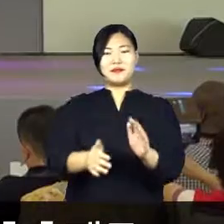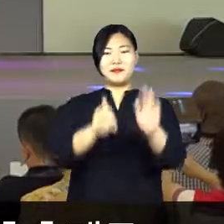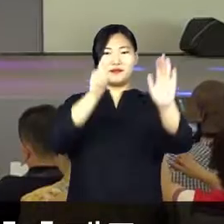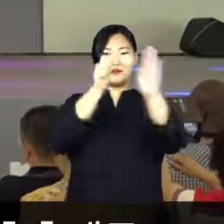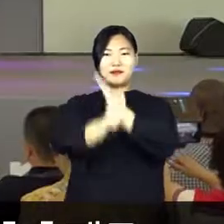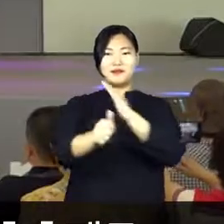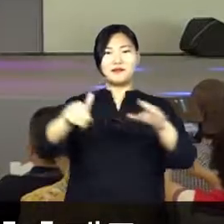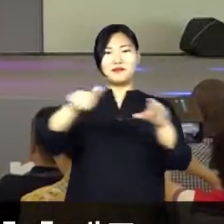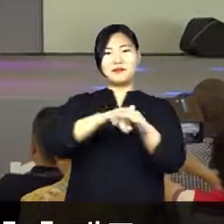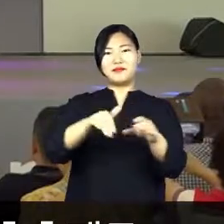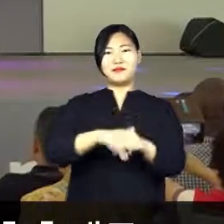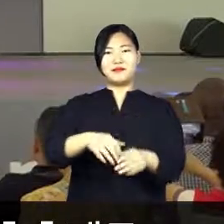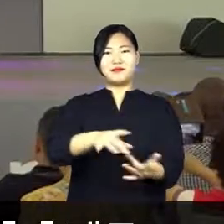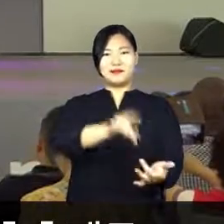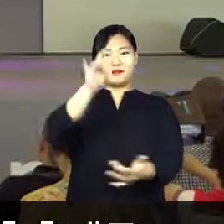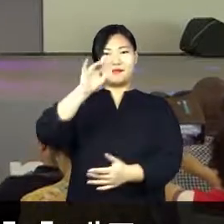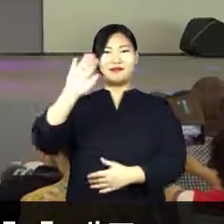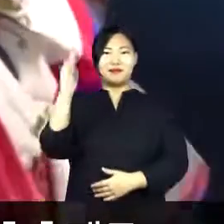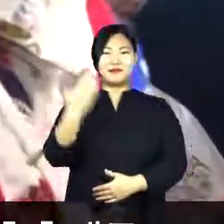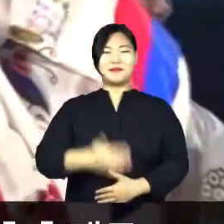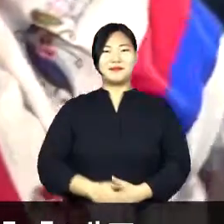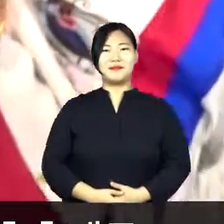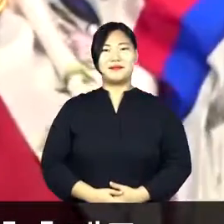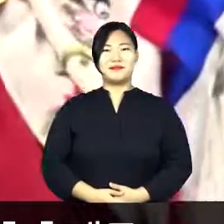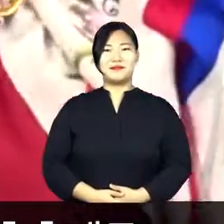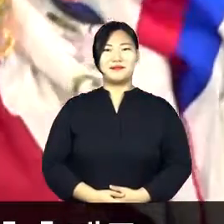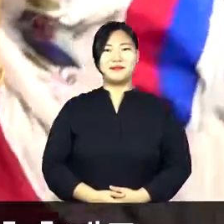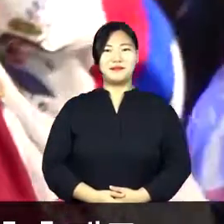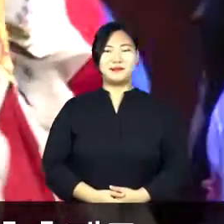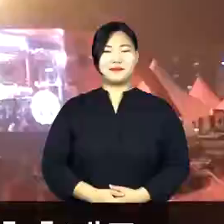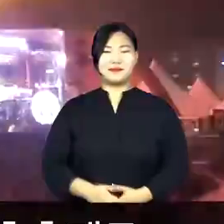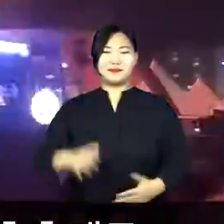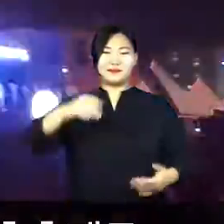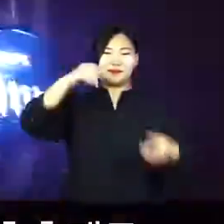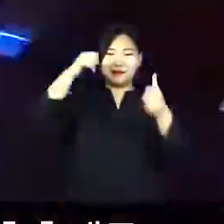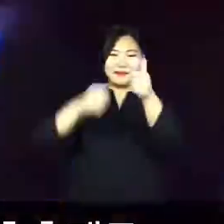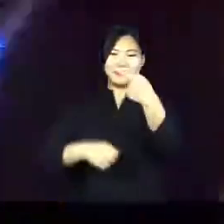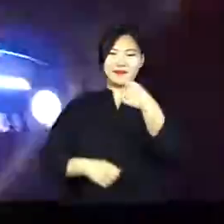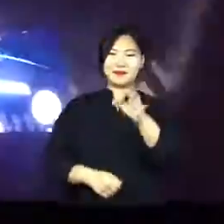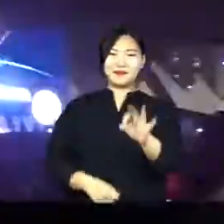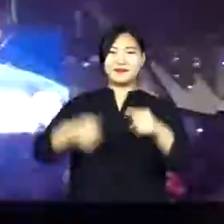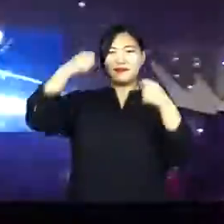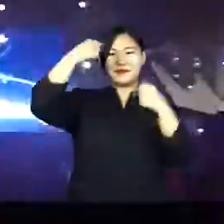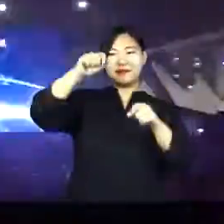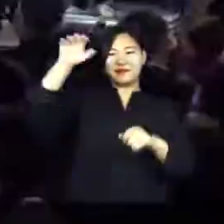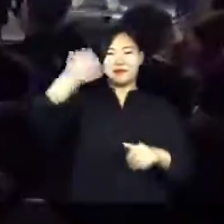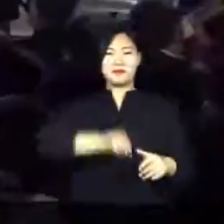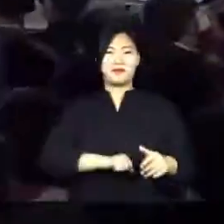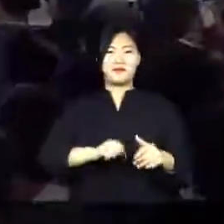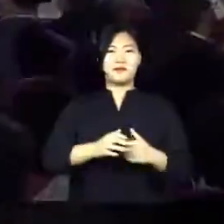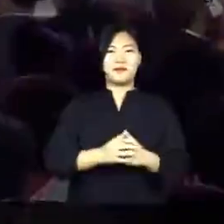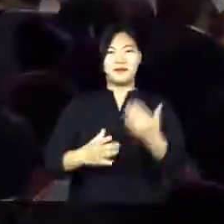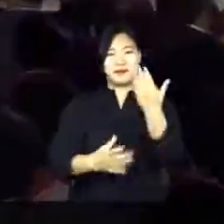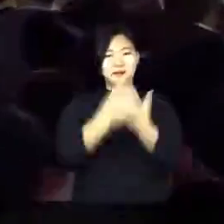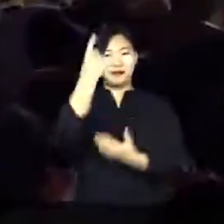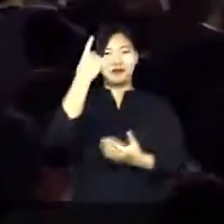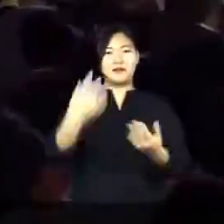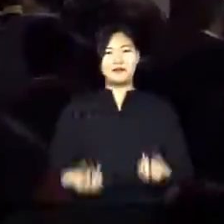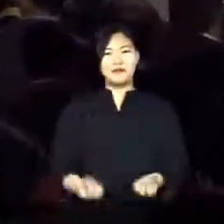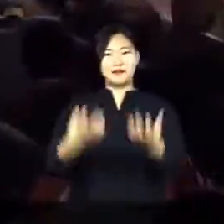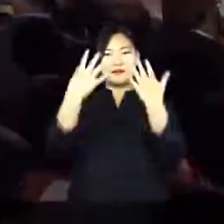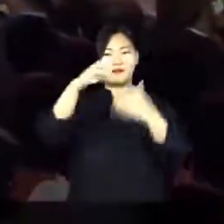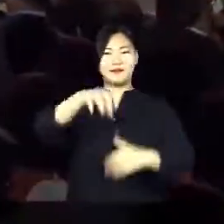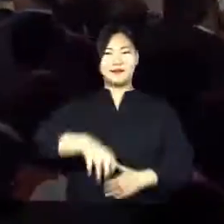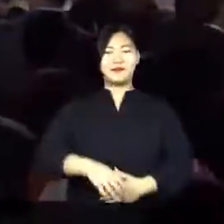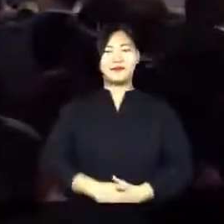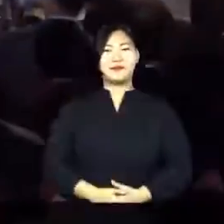지역대표 공연예술제로 선정된 국내 최고, 최대의 춤축제로 흥과 춤으로 전세계 춤꾼들이 하나